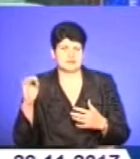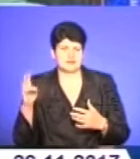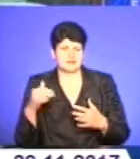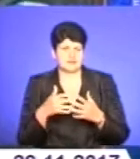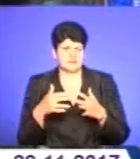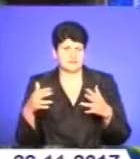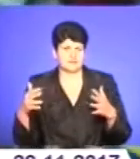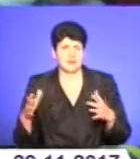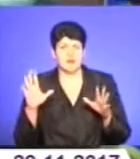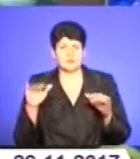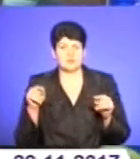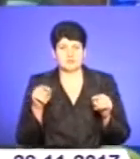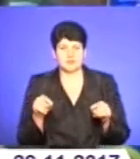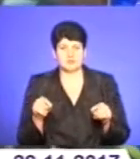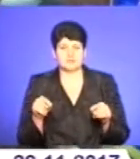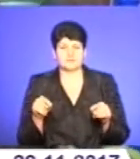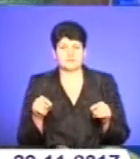А потом вони звернули,